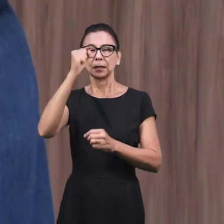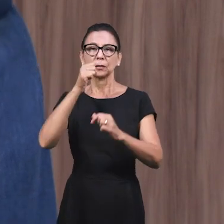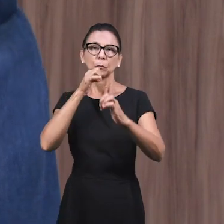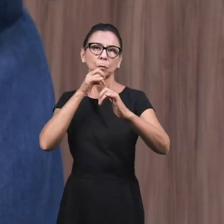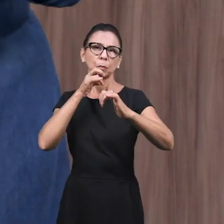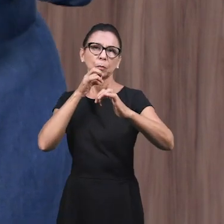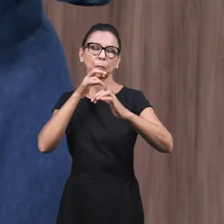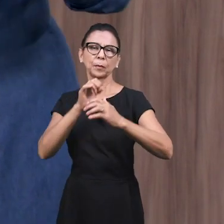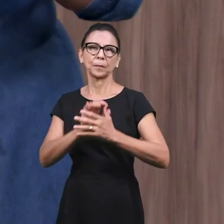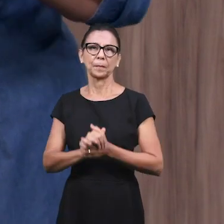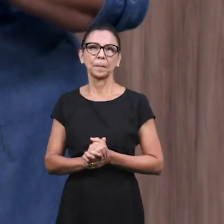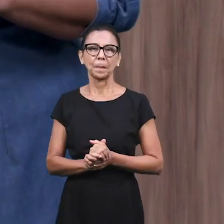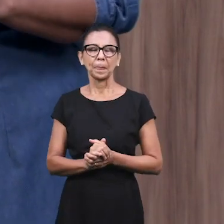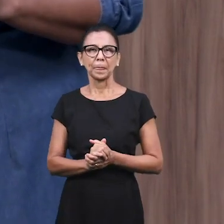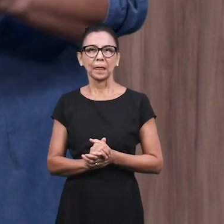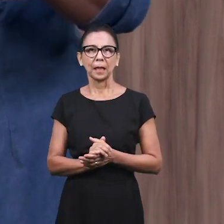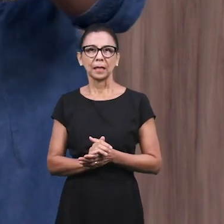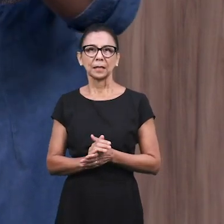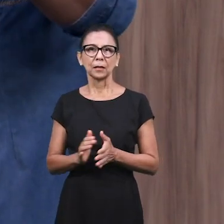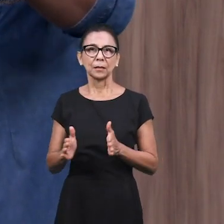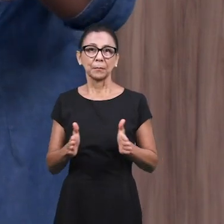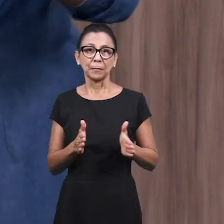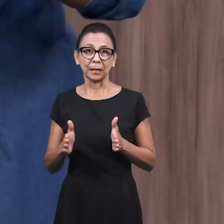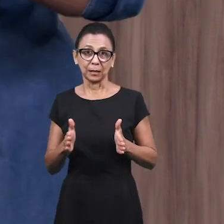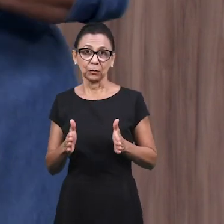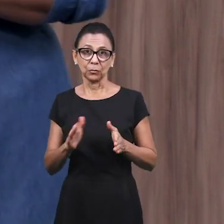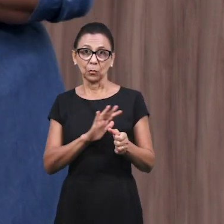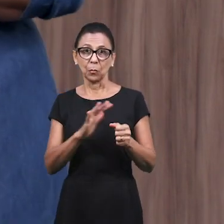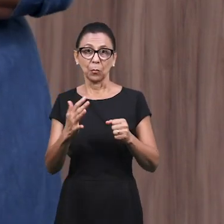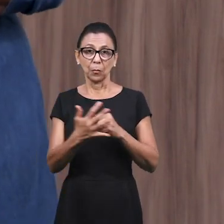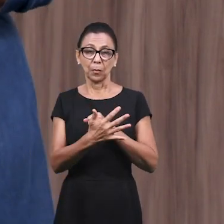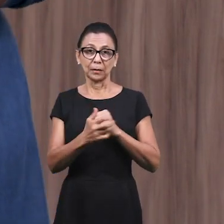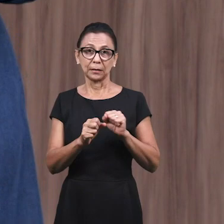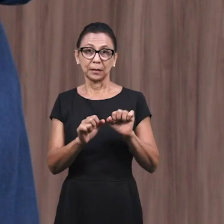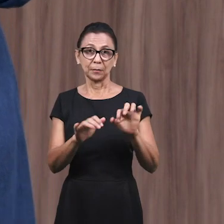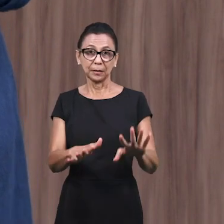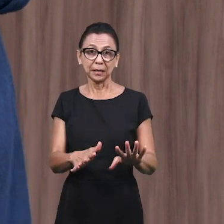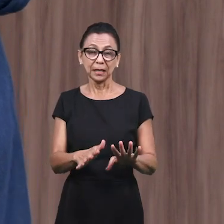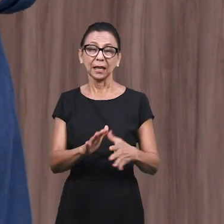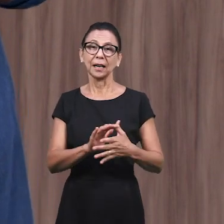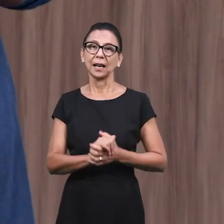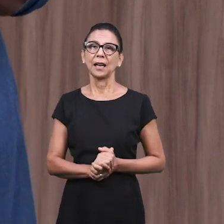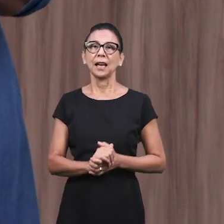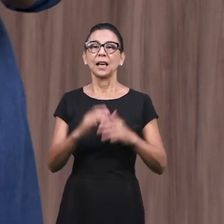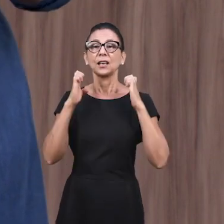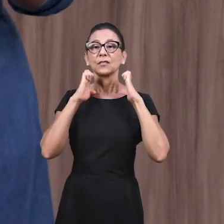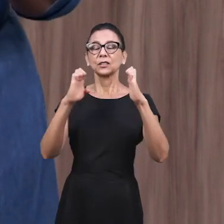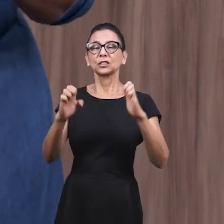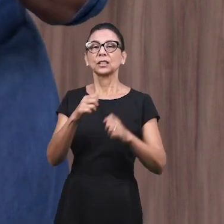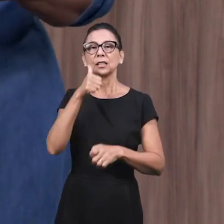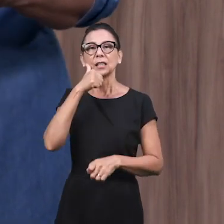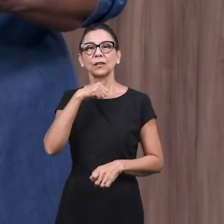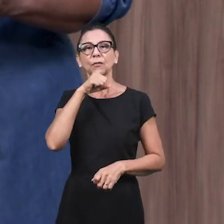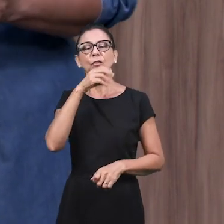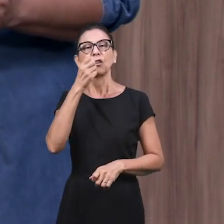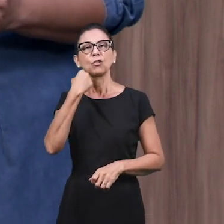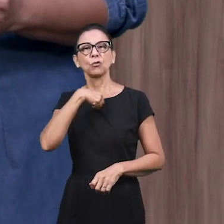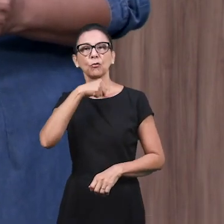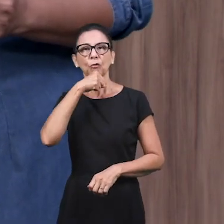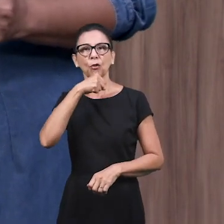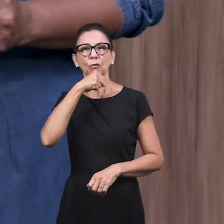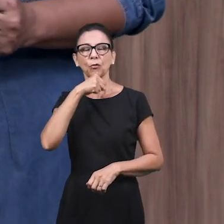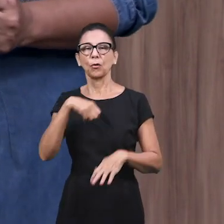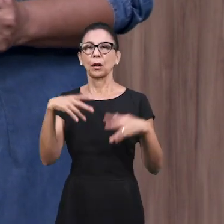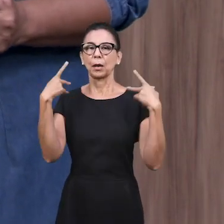elle fait des cultes pour ses grands-parents qui ne sont pas encore serviteurs du Seigneur. Elle joue et prêche sur le retour de